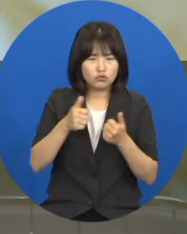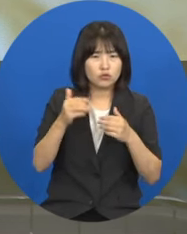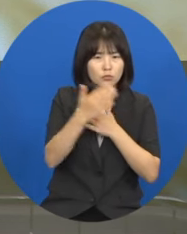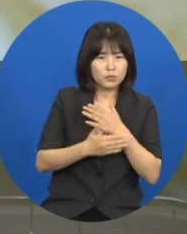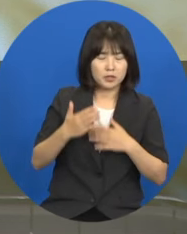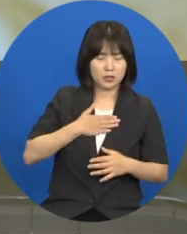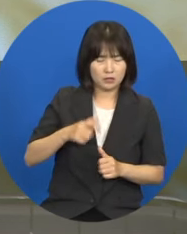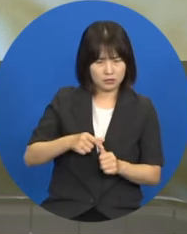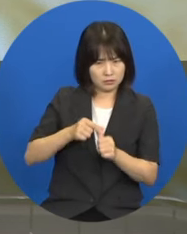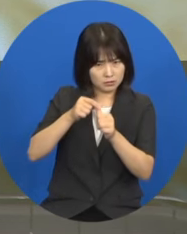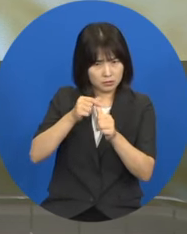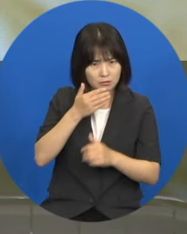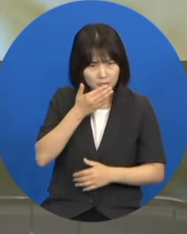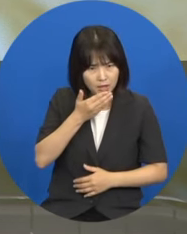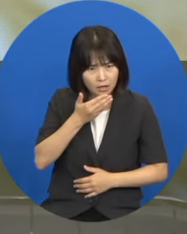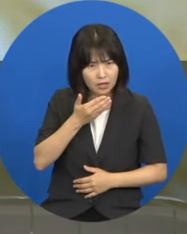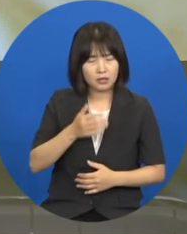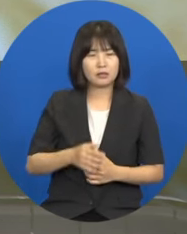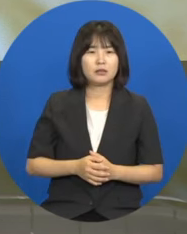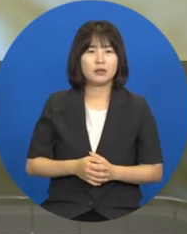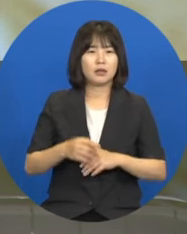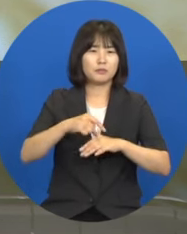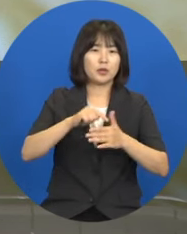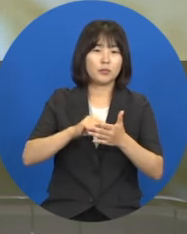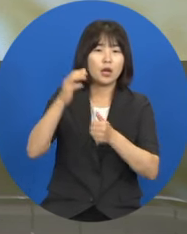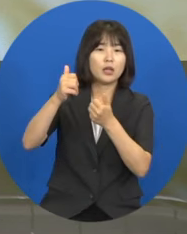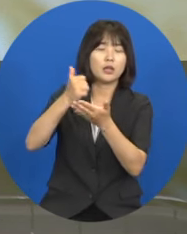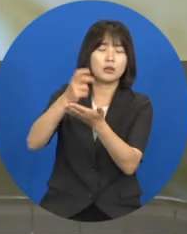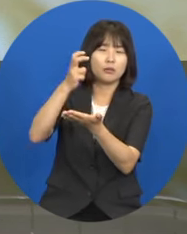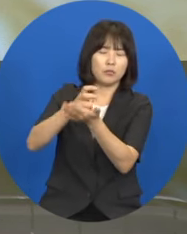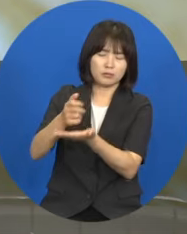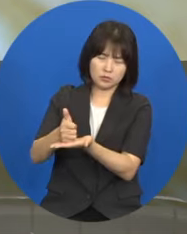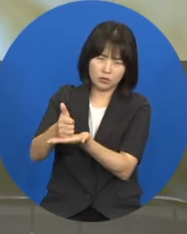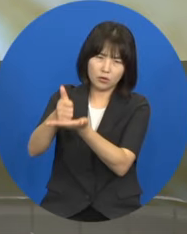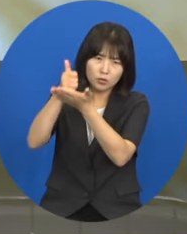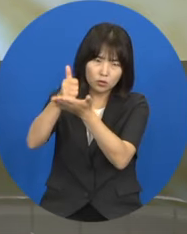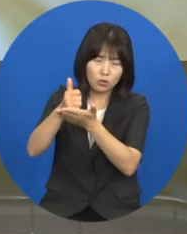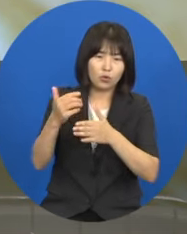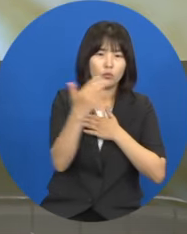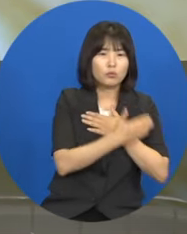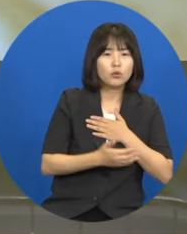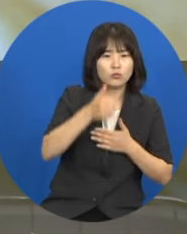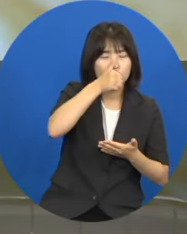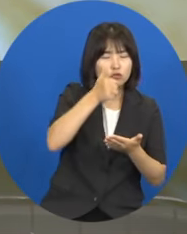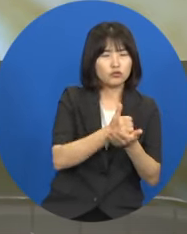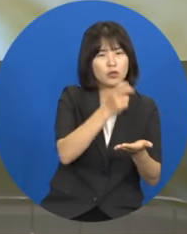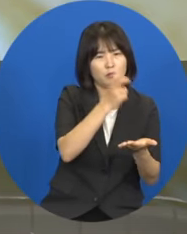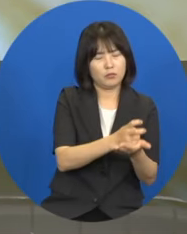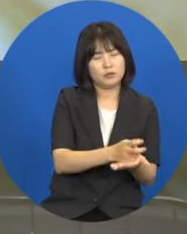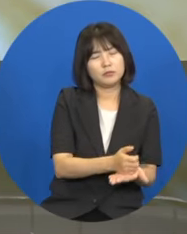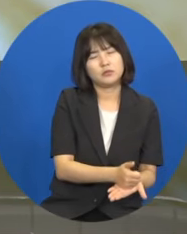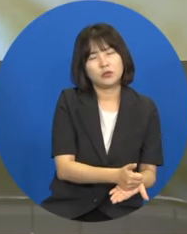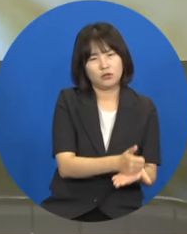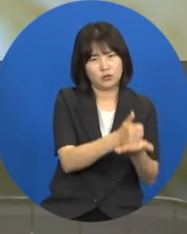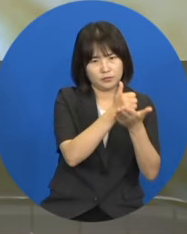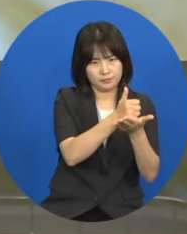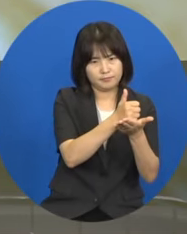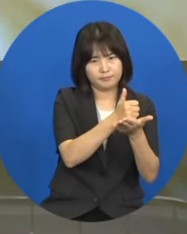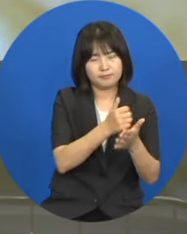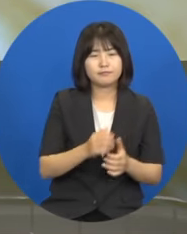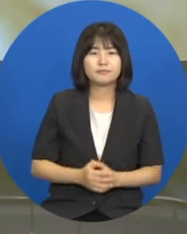나를 건져 주겠습니까? 마음으로는 하나님의 법을 섬기고 육신으로는 죄의 법을 섬기고